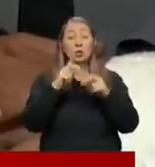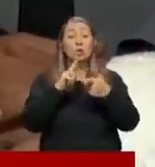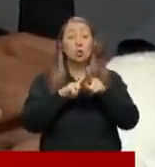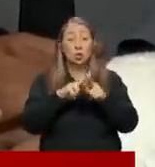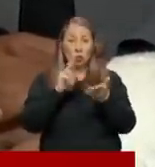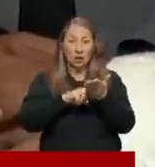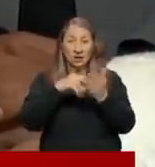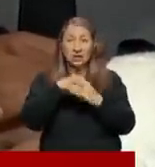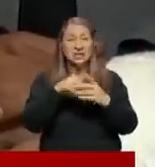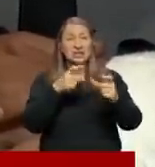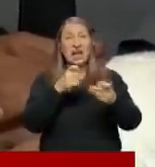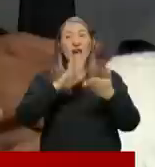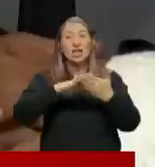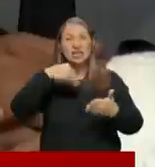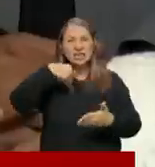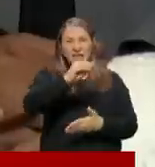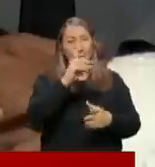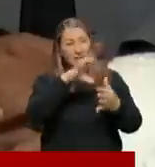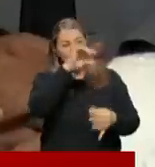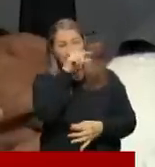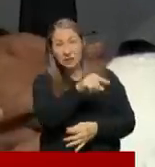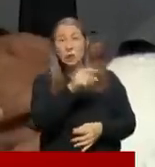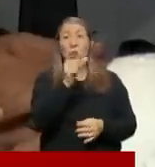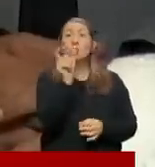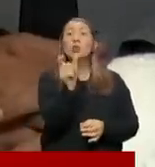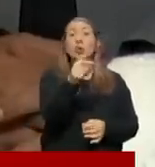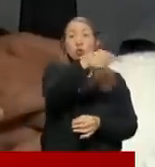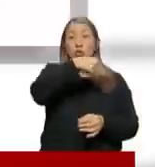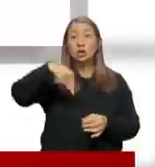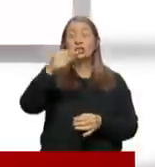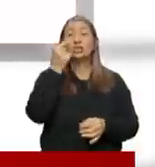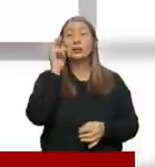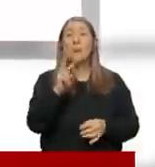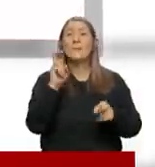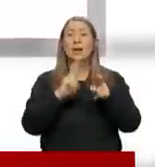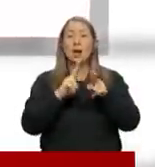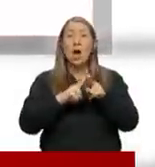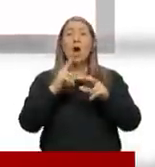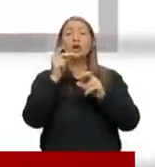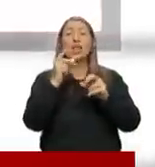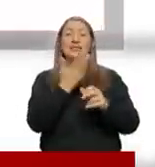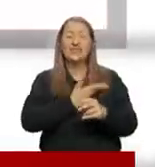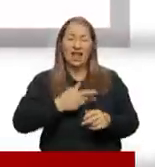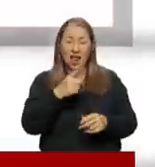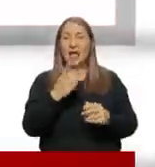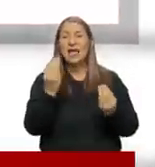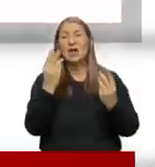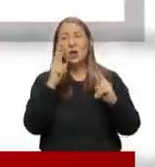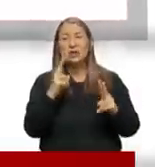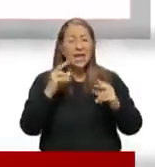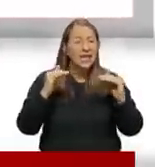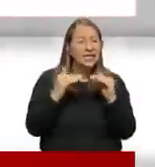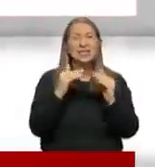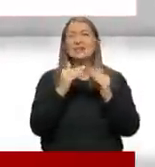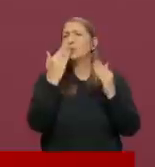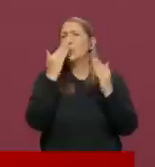için silah arkadaşlarını satan birinin U dönüşüne şahitlik ediyoruz. PKK, Öcalan severlerin hoş görüldüğü denklemlerde